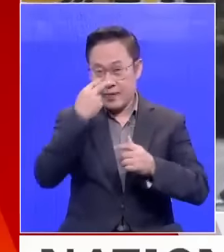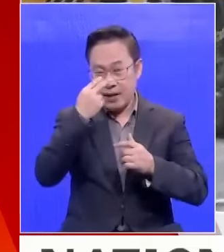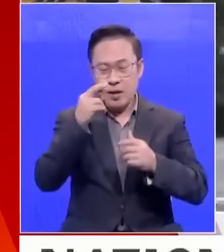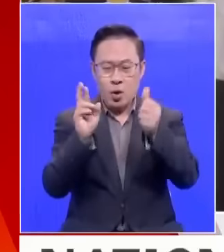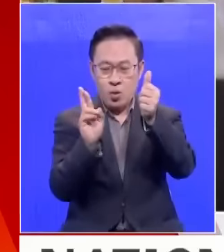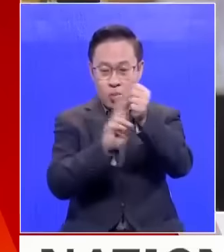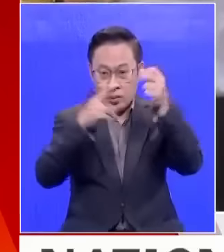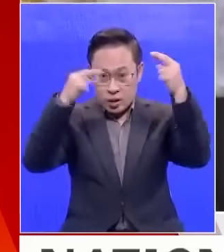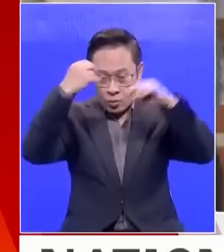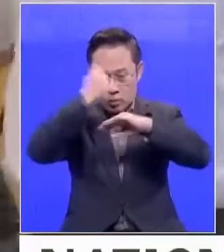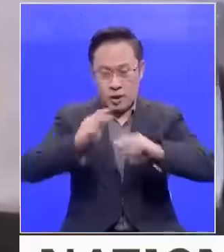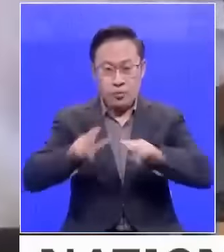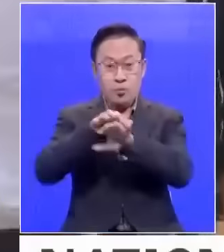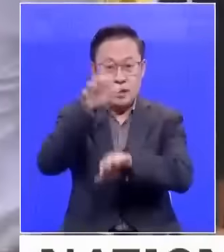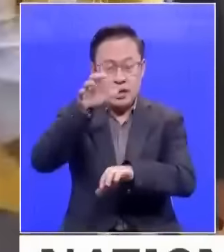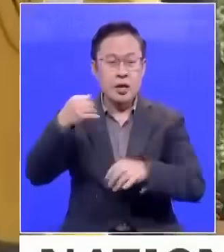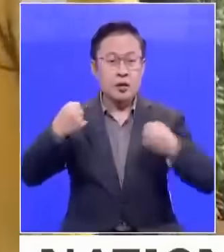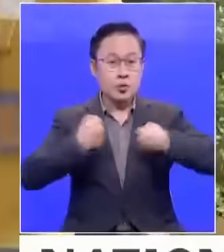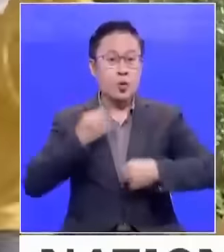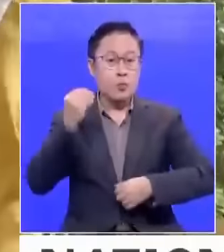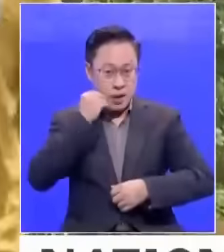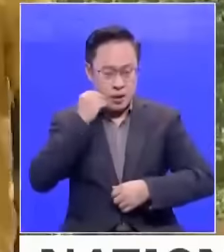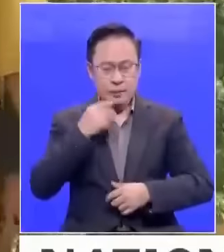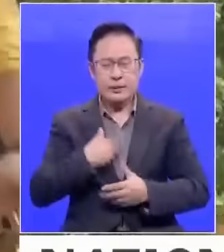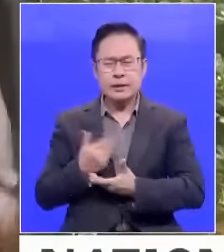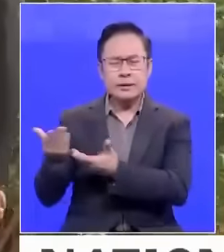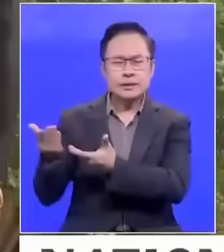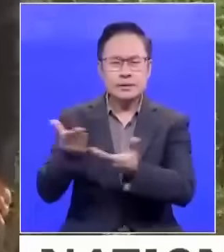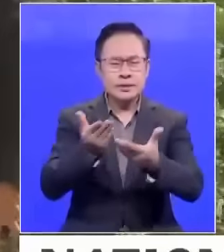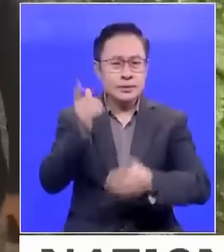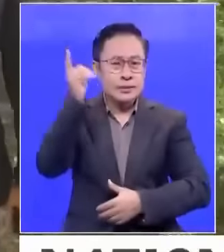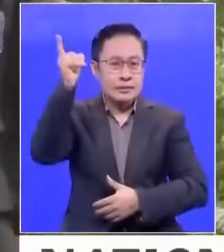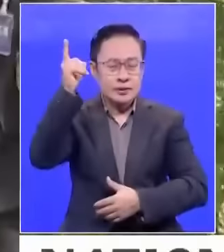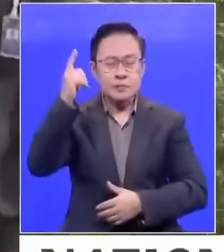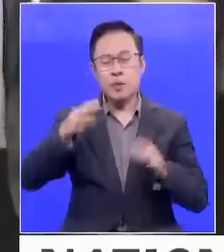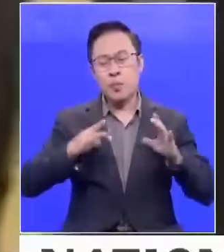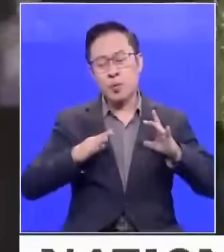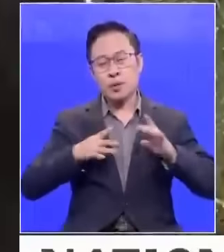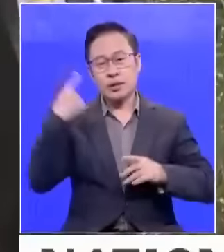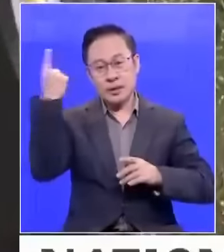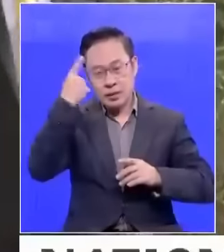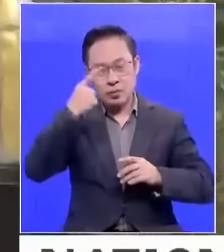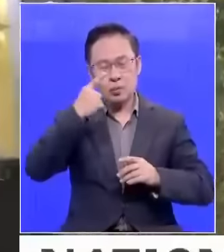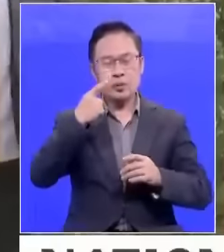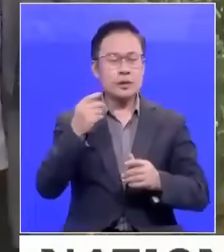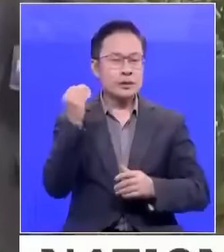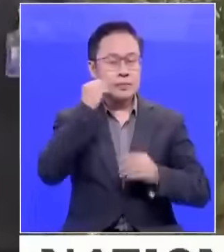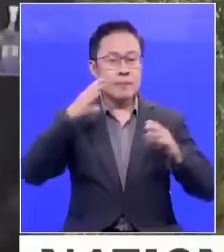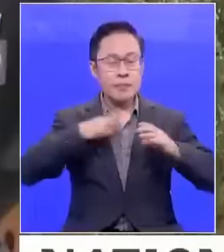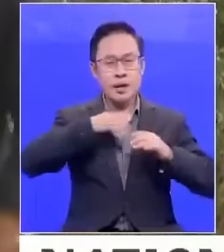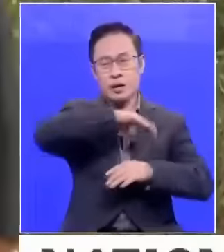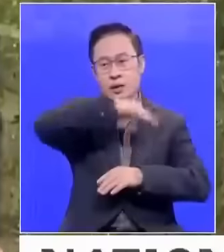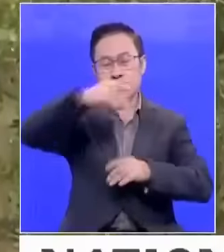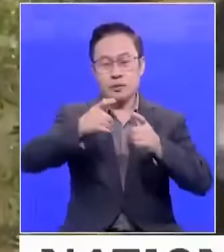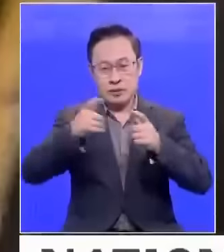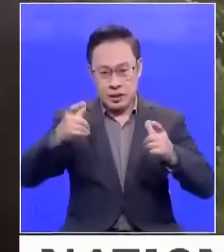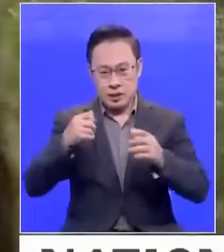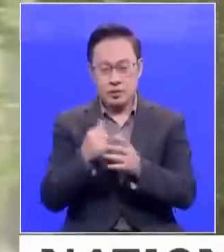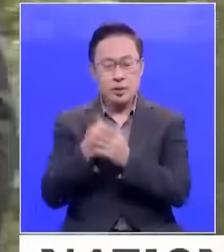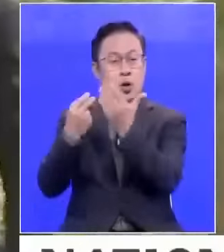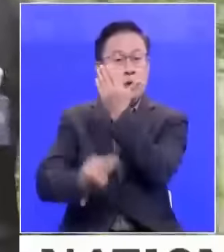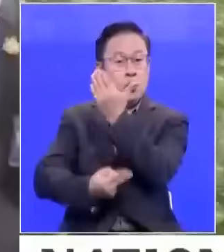ทินก็เป็นเจ้าของสถานที่ด้วยคุณอนุทินบอกอ๋อคุณทักษิณไปพักผ่อนที่เขาใหญ่อ๋อก็เป็นโรงแรมของครอบครัวคุณอนุทินนี่แ